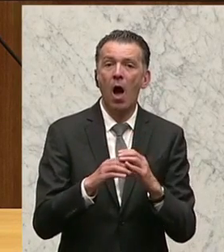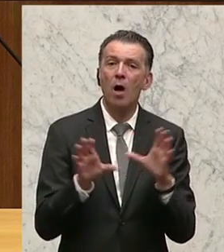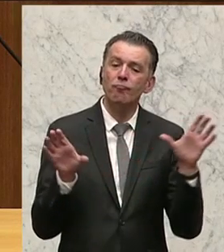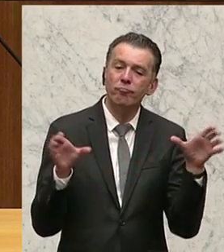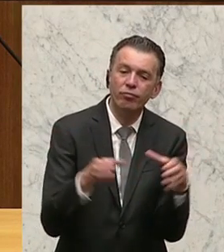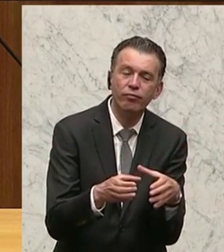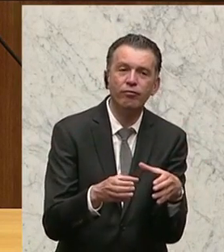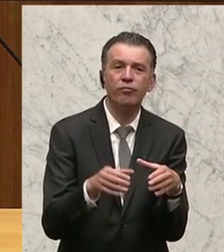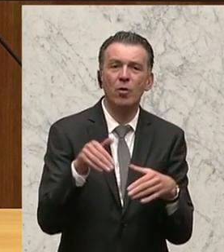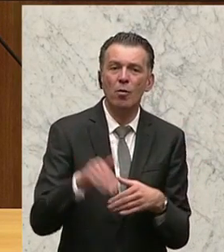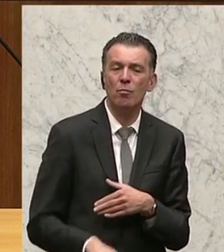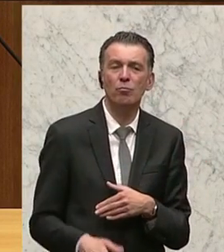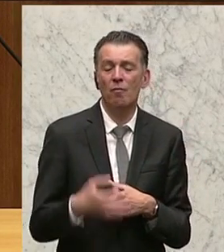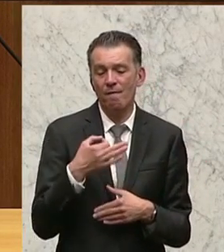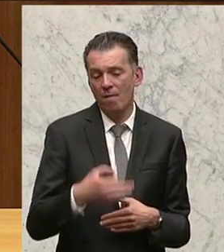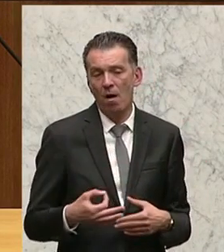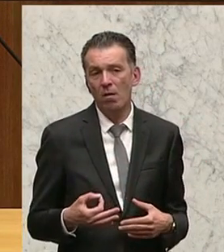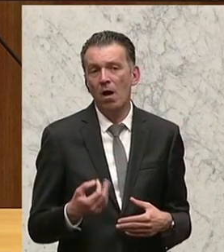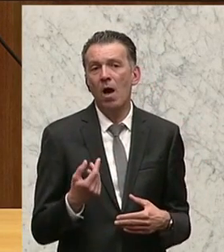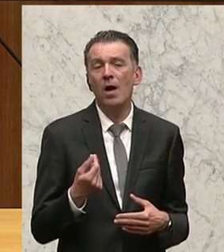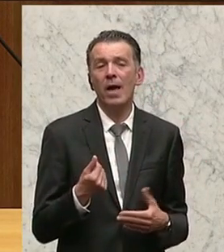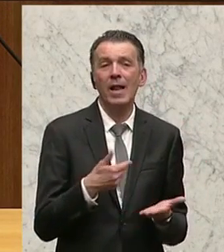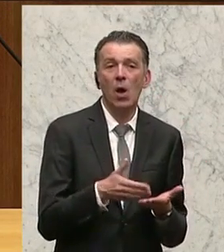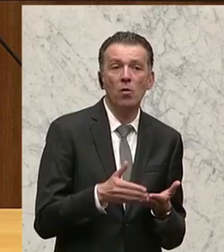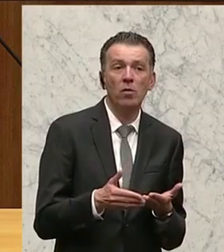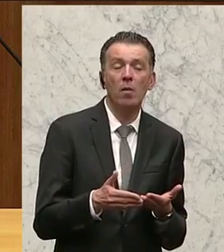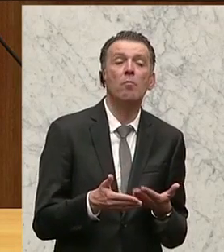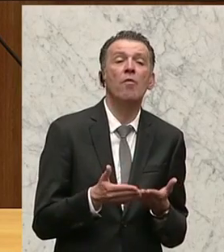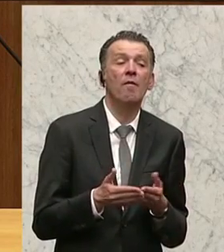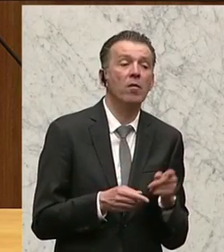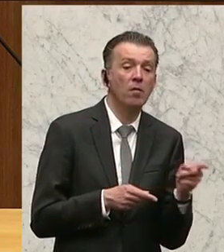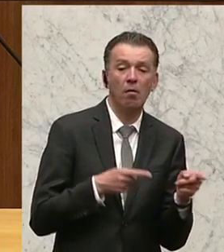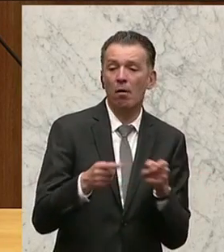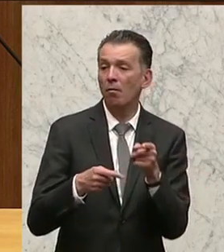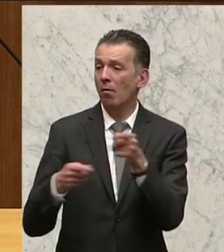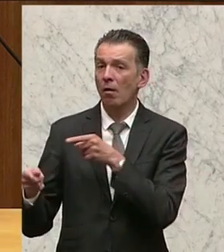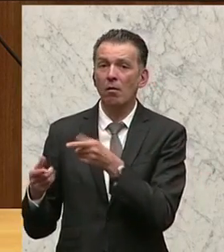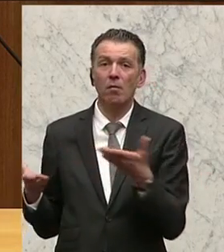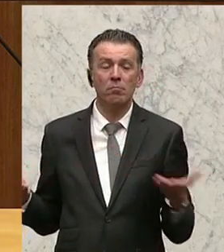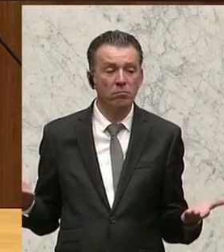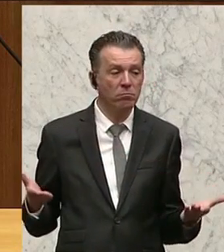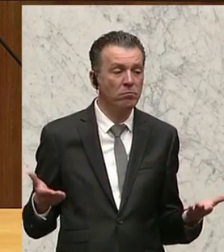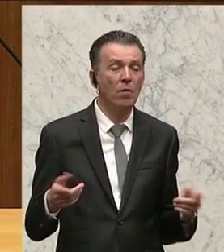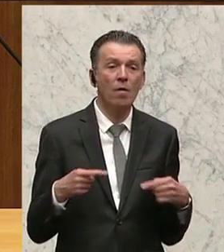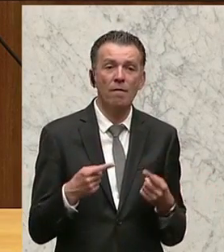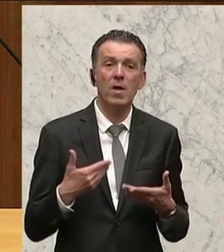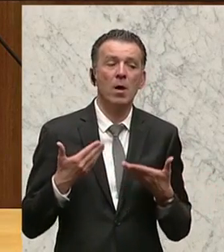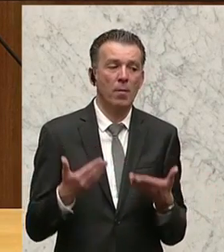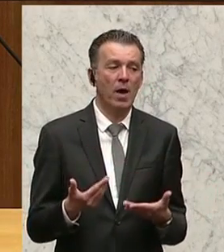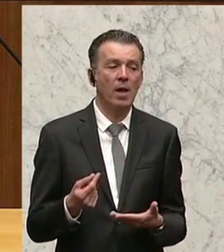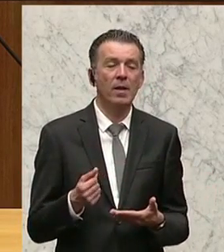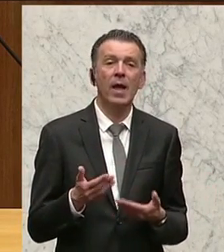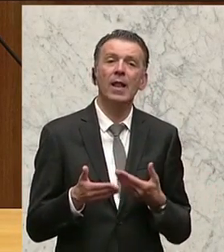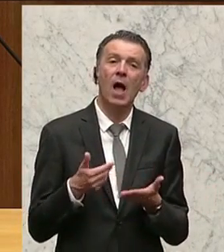Frage, wofür sind wir bereit, Geld auszugeben, für diese Dinge oder für andere Dinge. Wir werden eher bereit, Geld